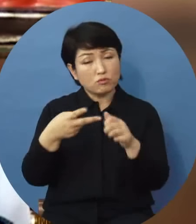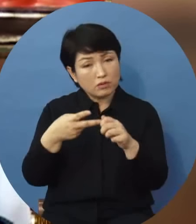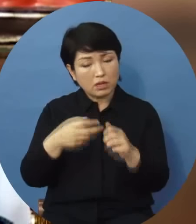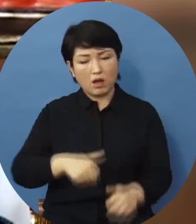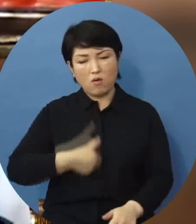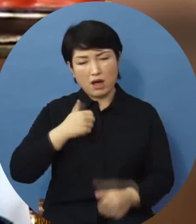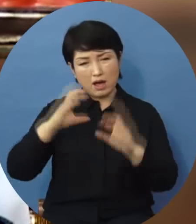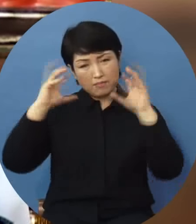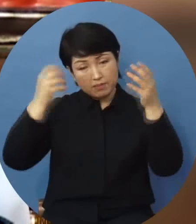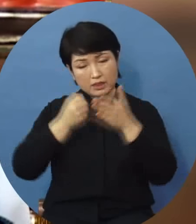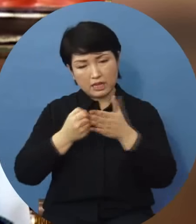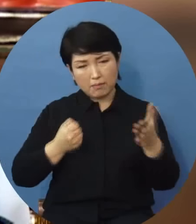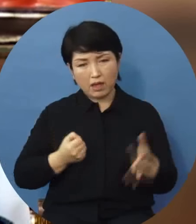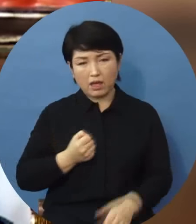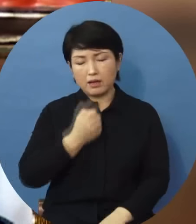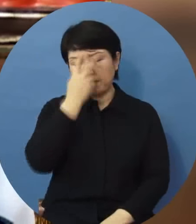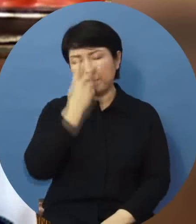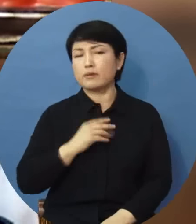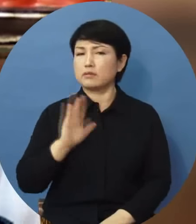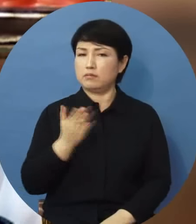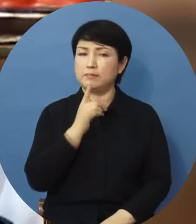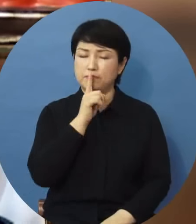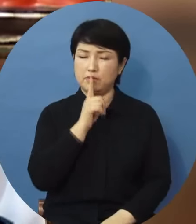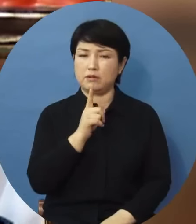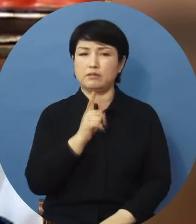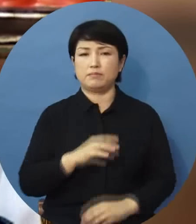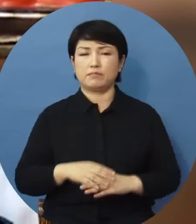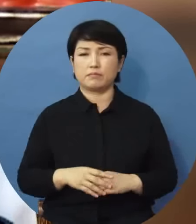나서 눈에 뵈는 게 없다 이런 얘기죠.